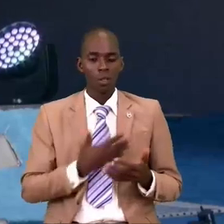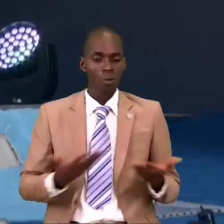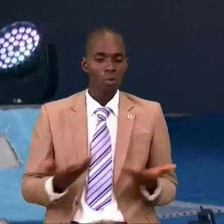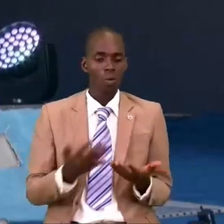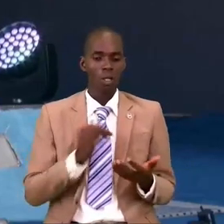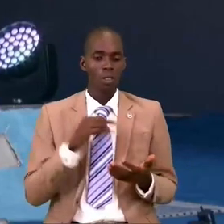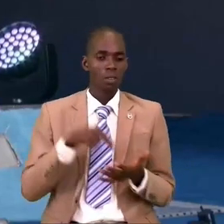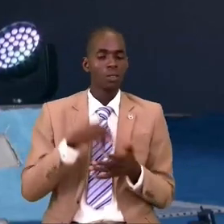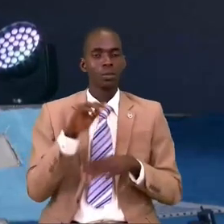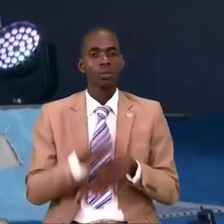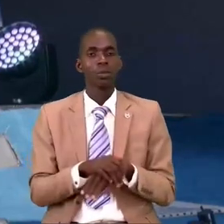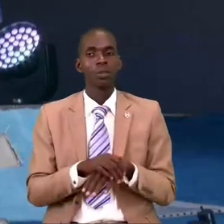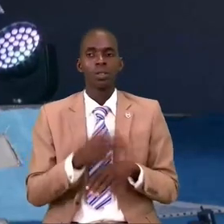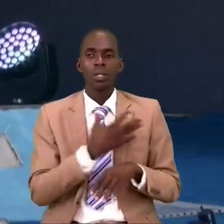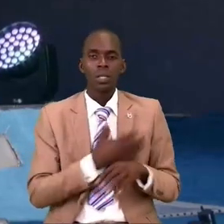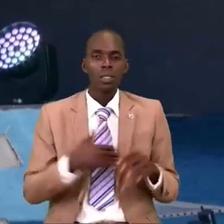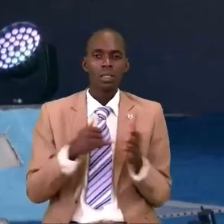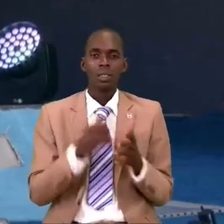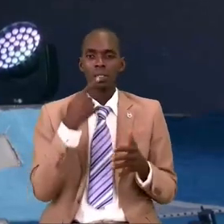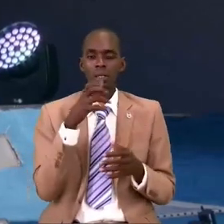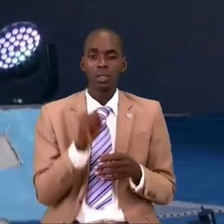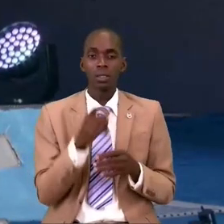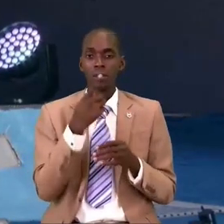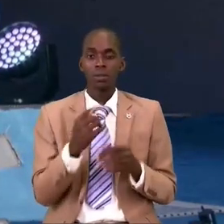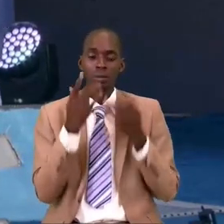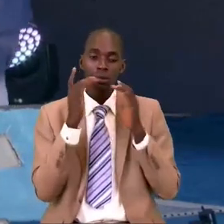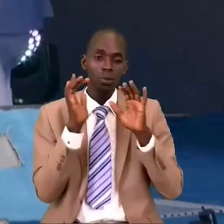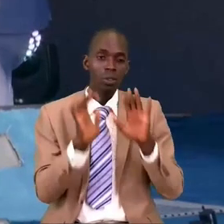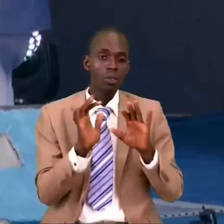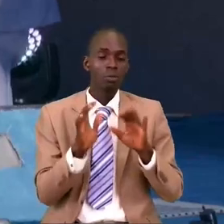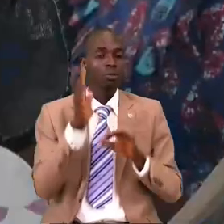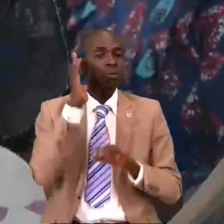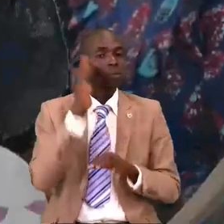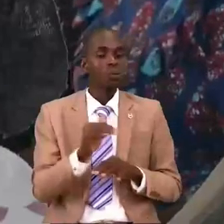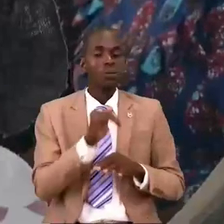ne va pas déterminer le siège sur lequel je m'assieds.